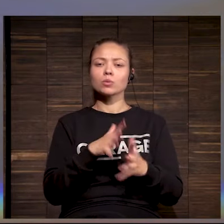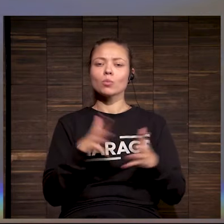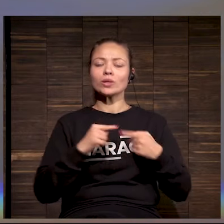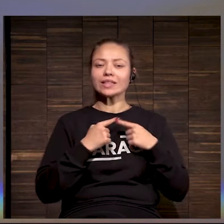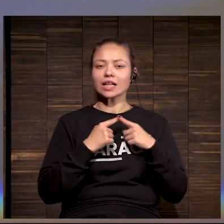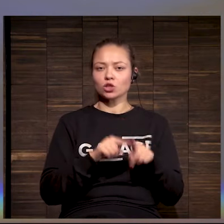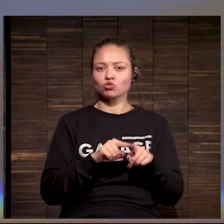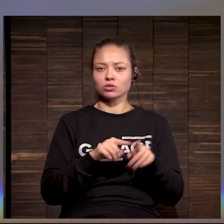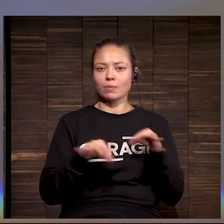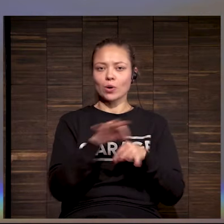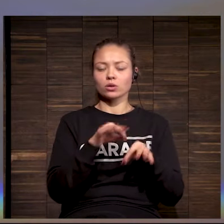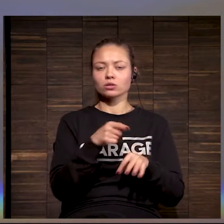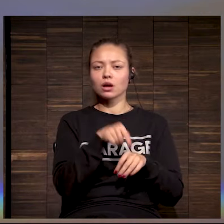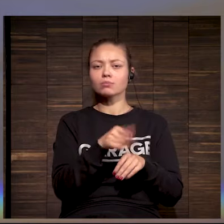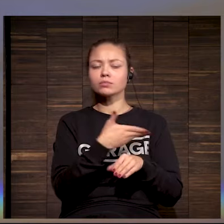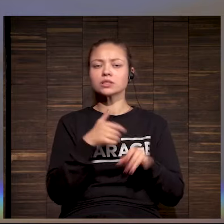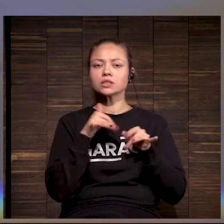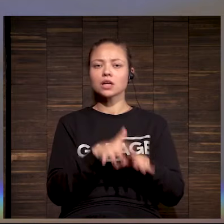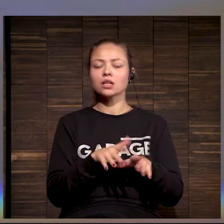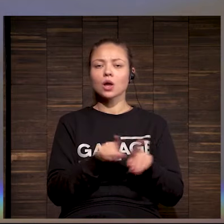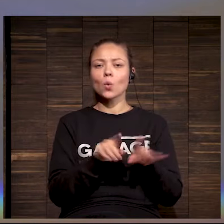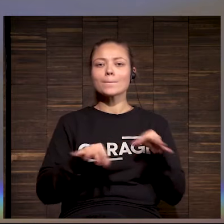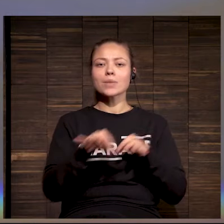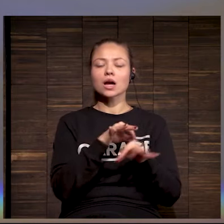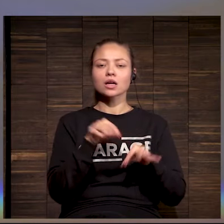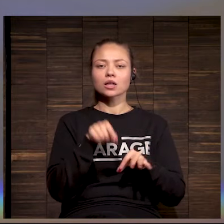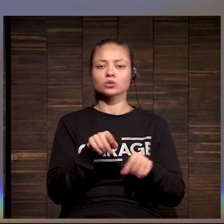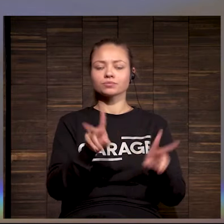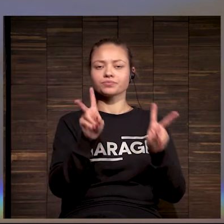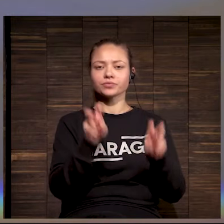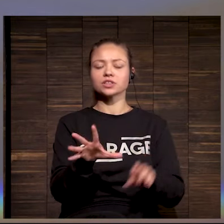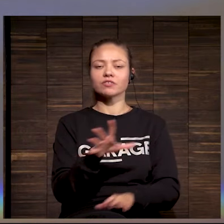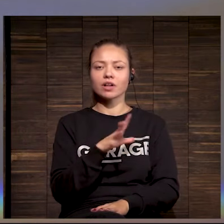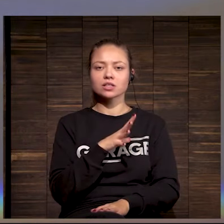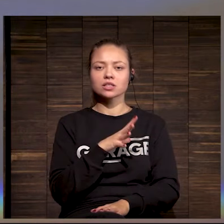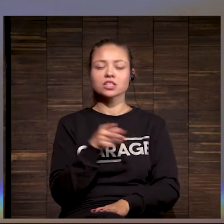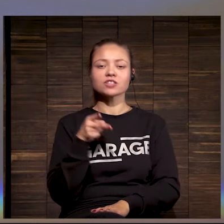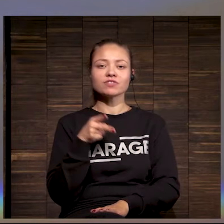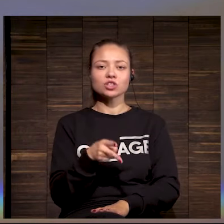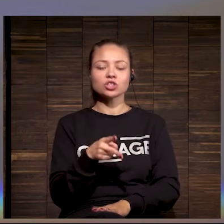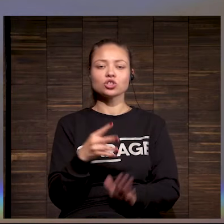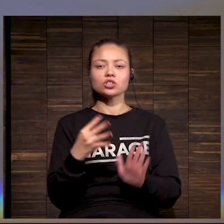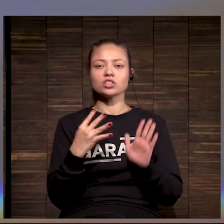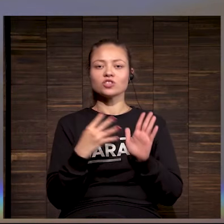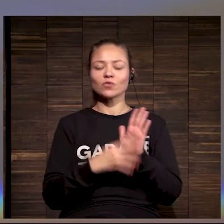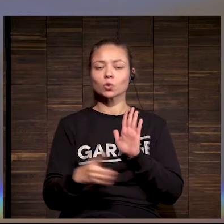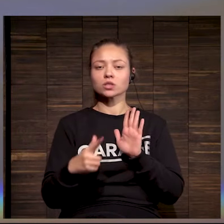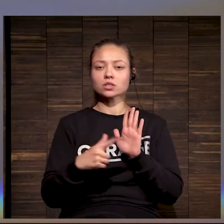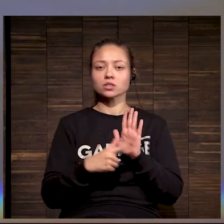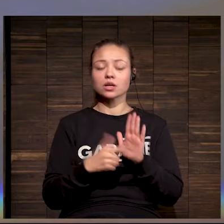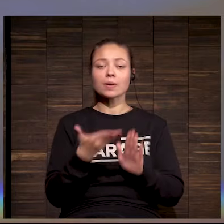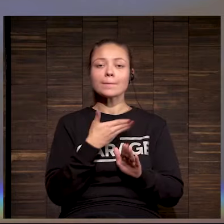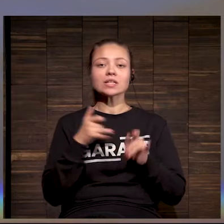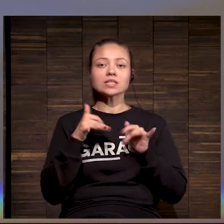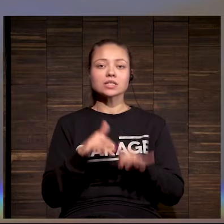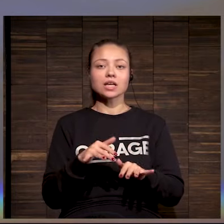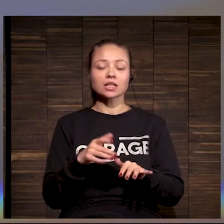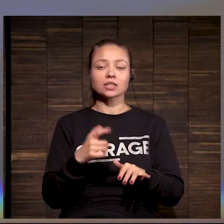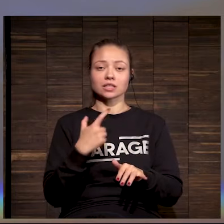проект здесь мы сделали в частности проект который мы который назывался 2097 мы сделали себя